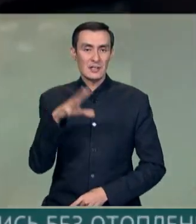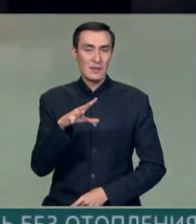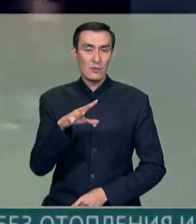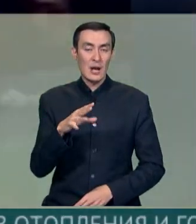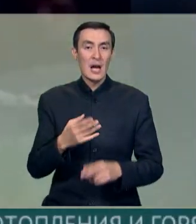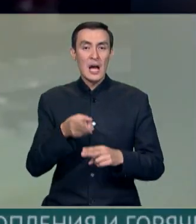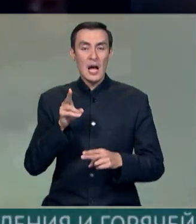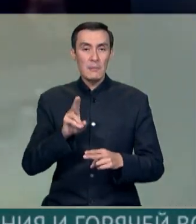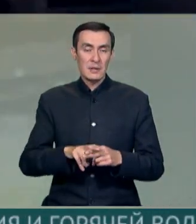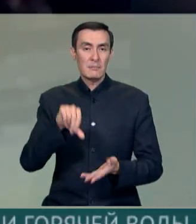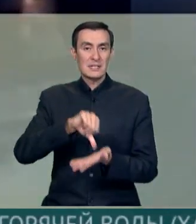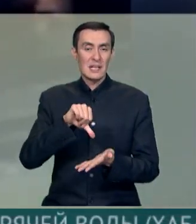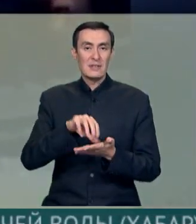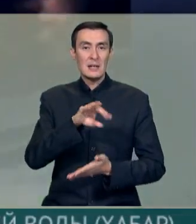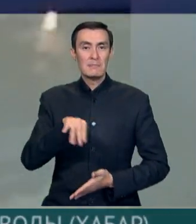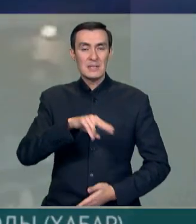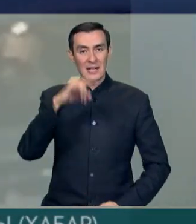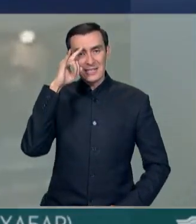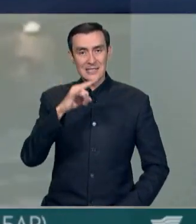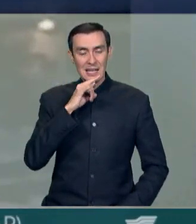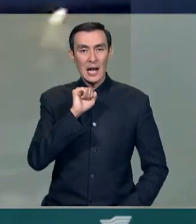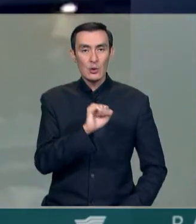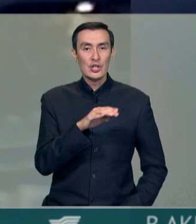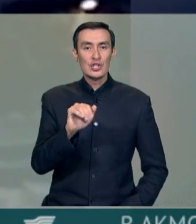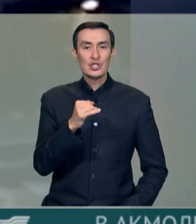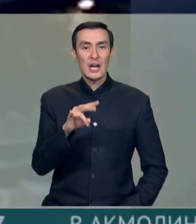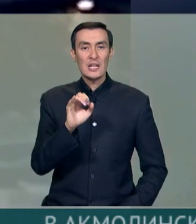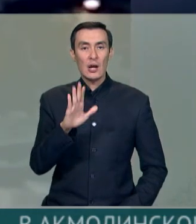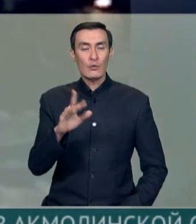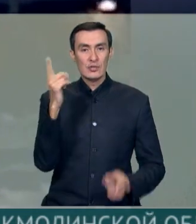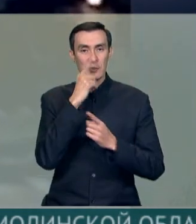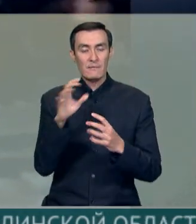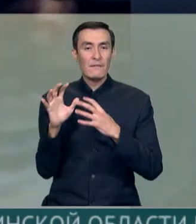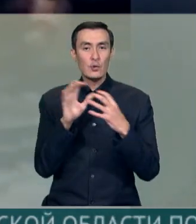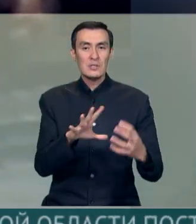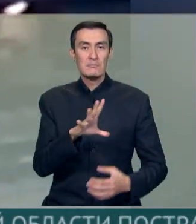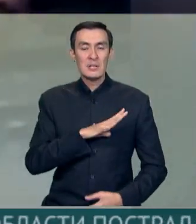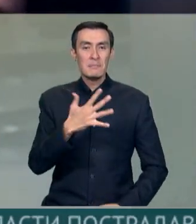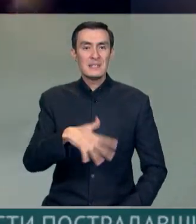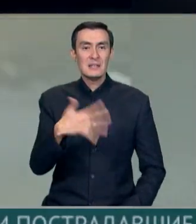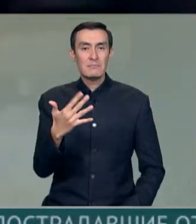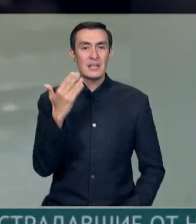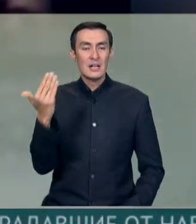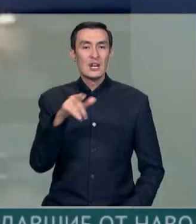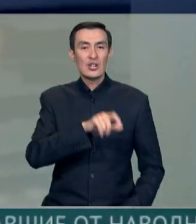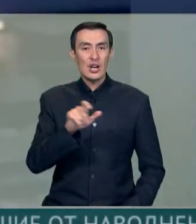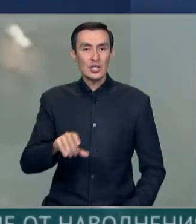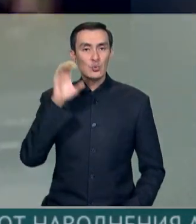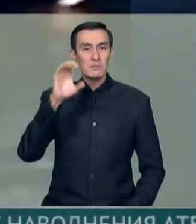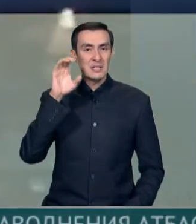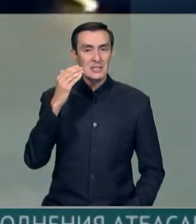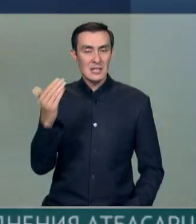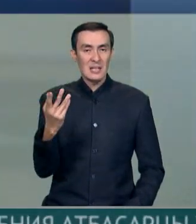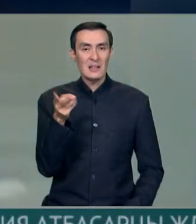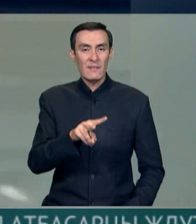сигнал светофора. Представитель МИД Казахстана Ануар Жайнаков сообщил, что в автобусе находились 55 граждан